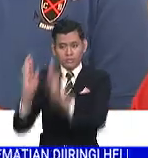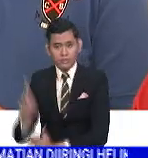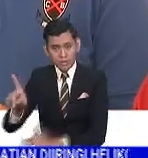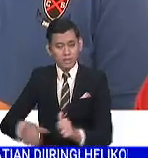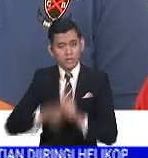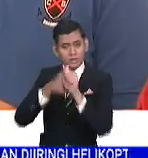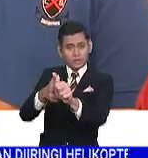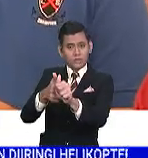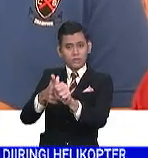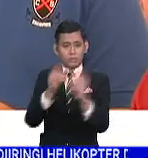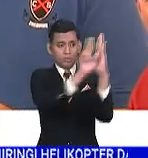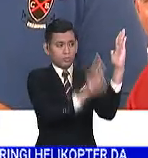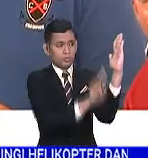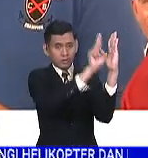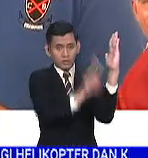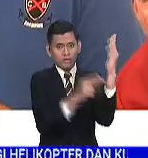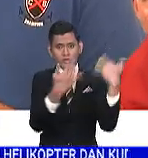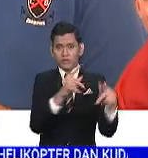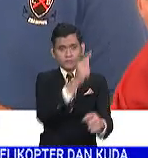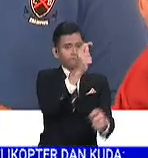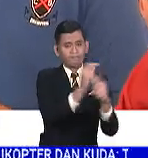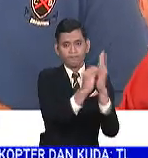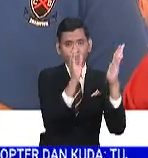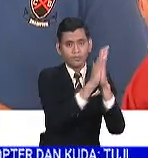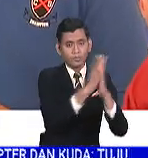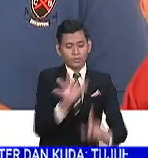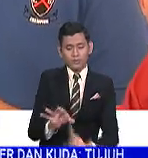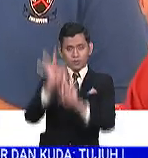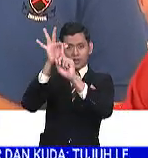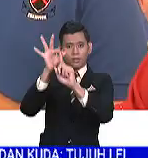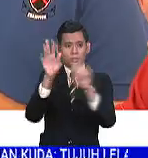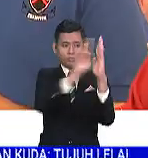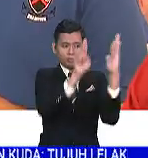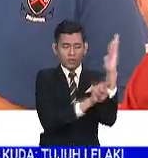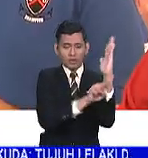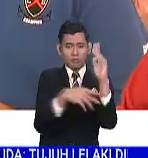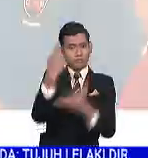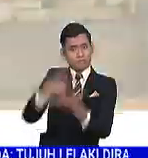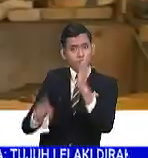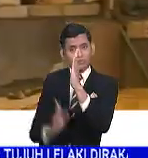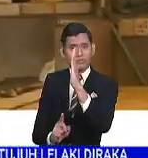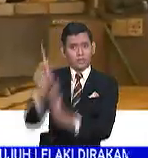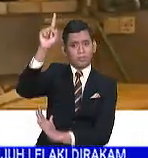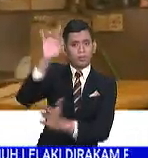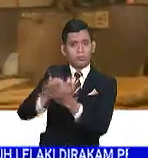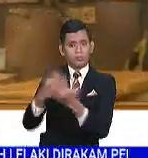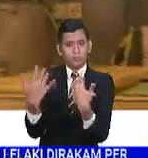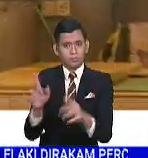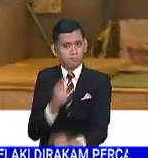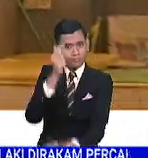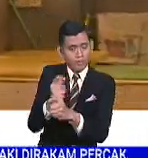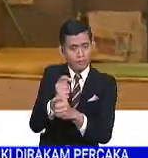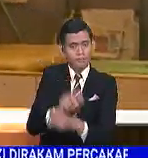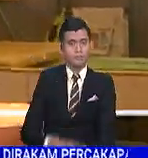mematuhi peraturan-peraturan yang kita telah tetapkan, terutamanya peraturan harga maksimum tersebut. Baik, antara